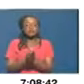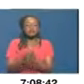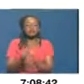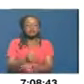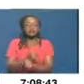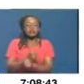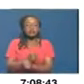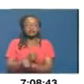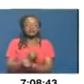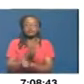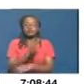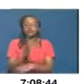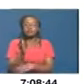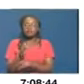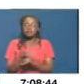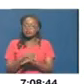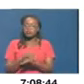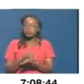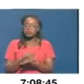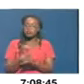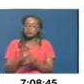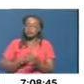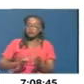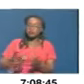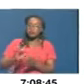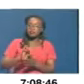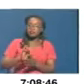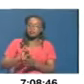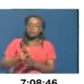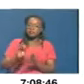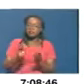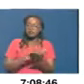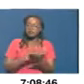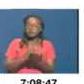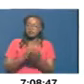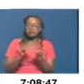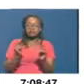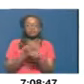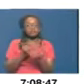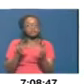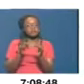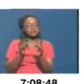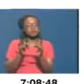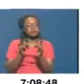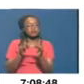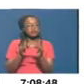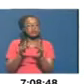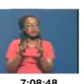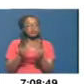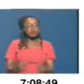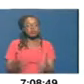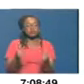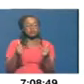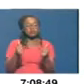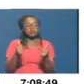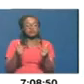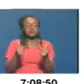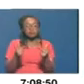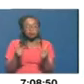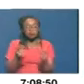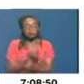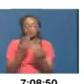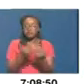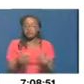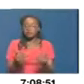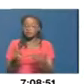Na Wizara ya Mazingira inaendelea kutumia mifumo mbalimbali ya kidijitali ili kuweza kusuluhisha mambo kadha wa kadha, huku